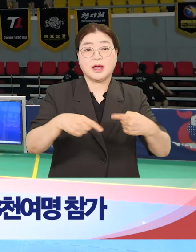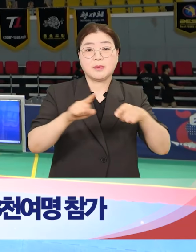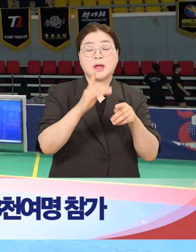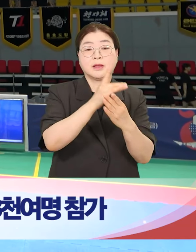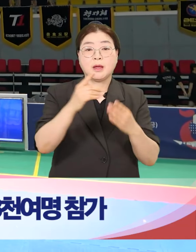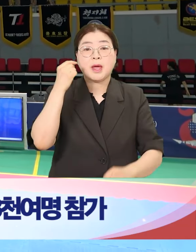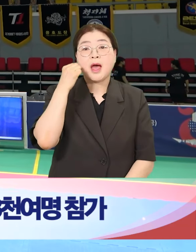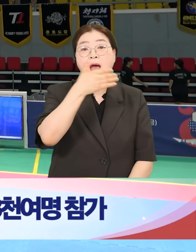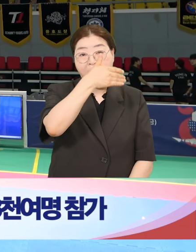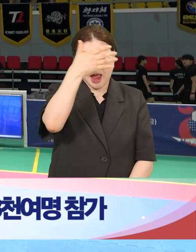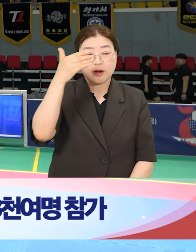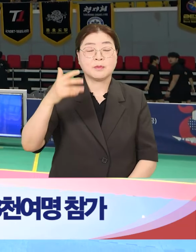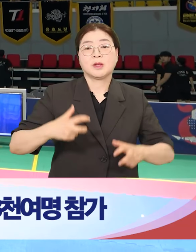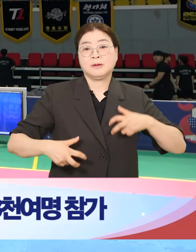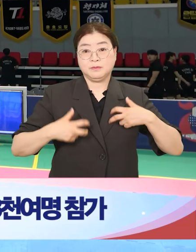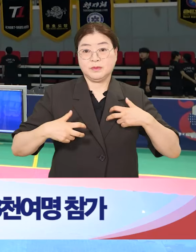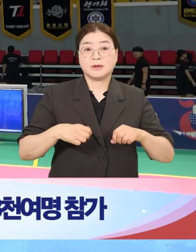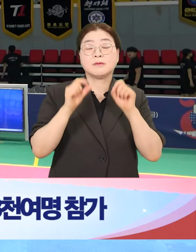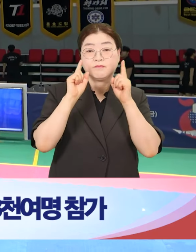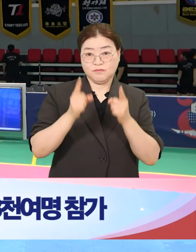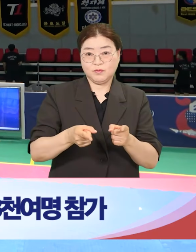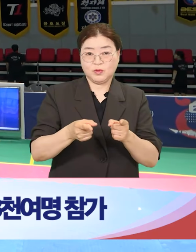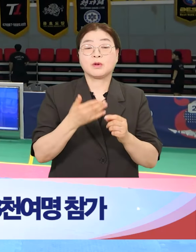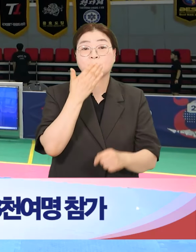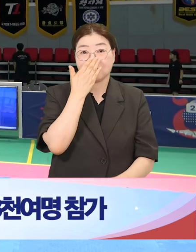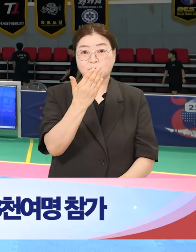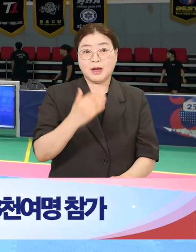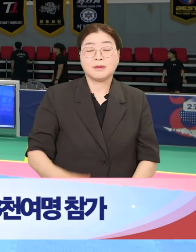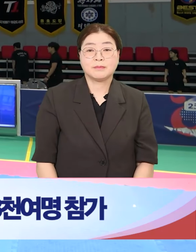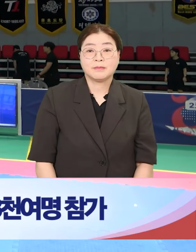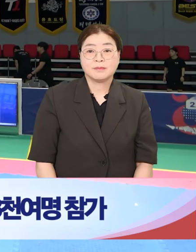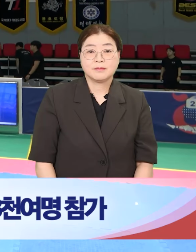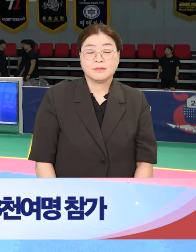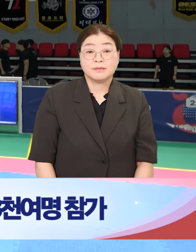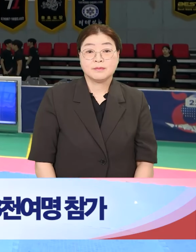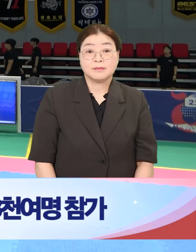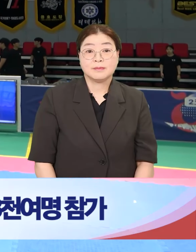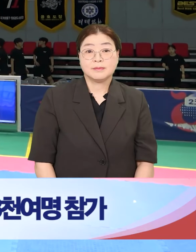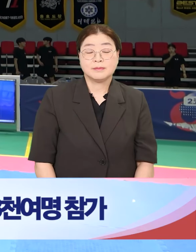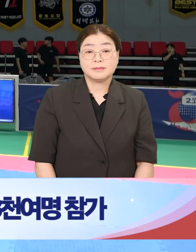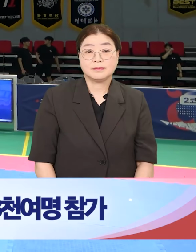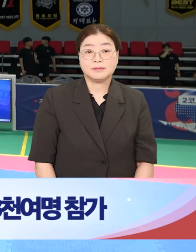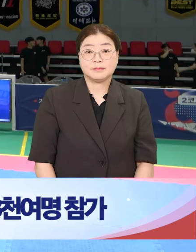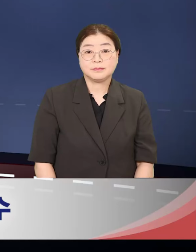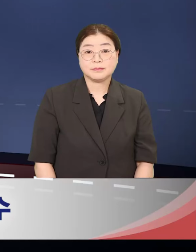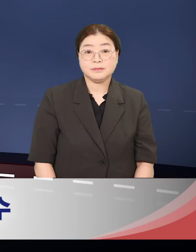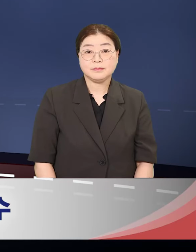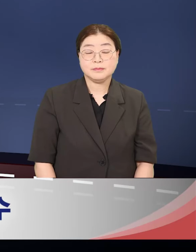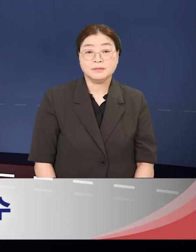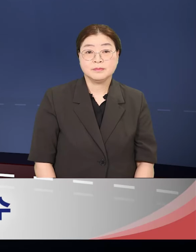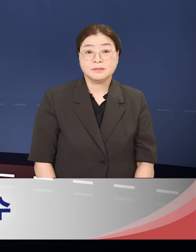휴양 레저 스포츠 도시 태백에서 시원한 날씨와 함께 태백의 아름다움을 즐길 수 있는 기회가 될 것입니다.